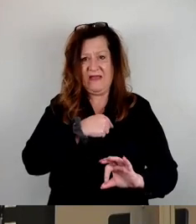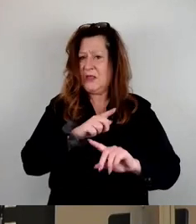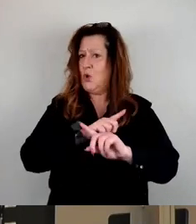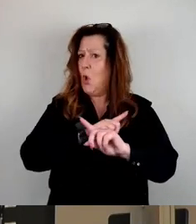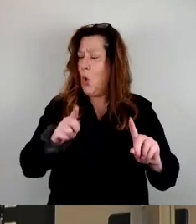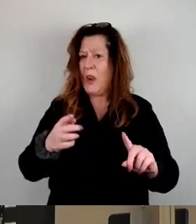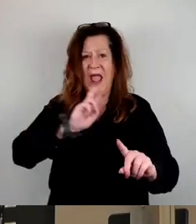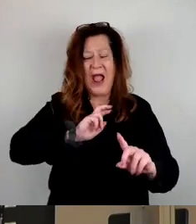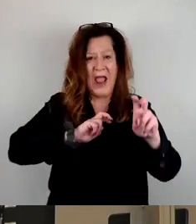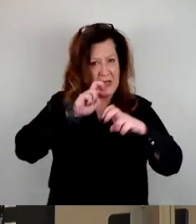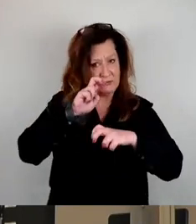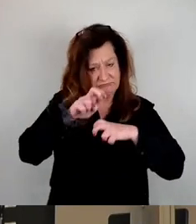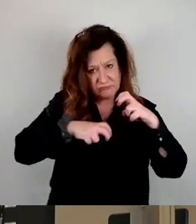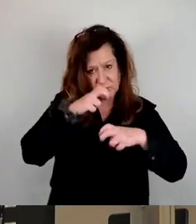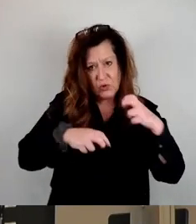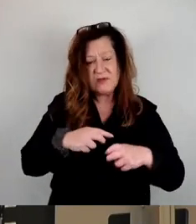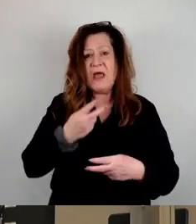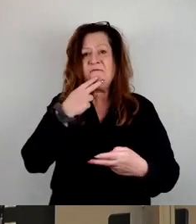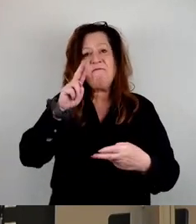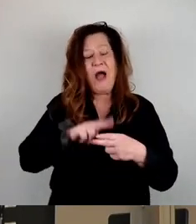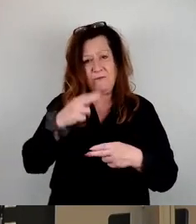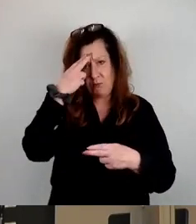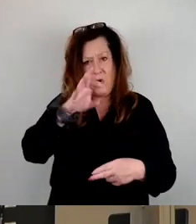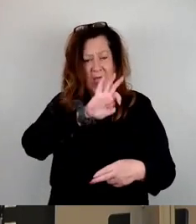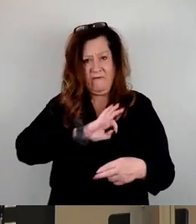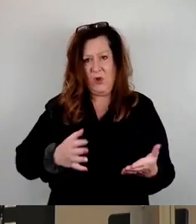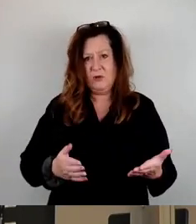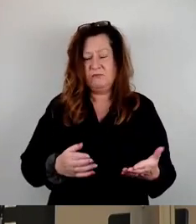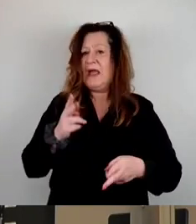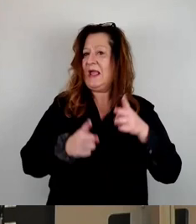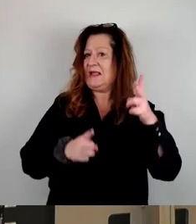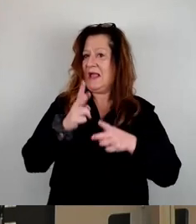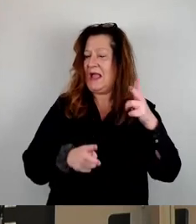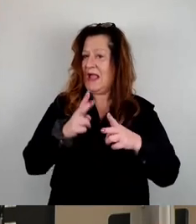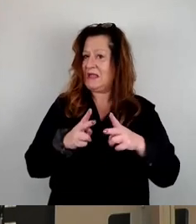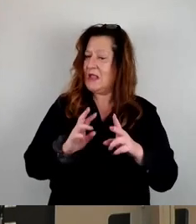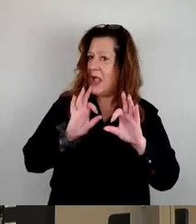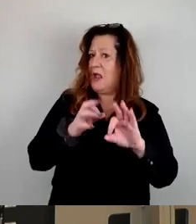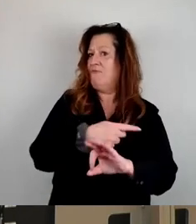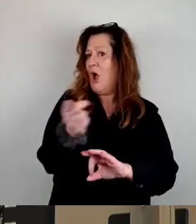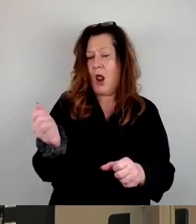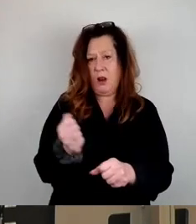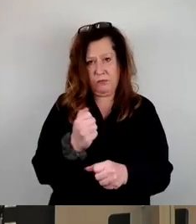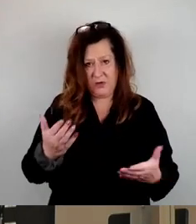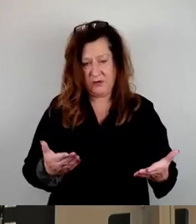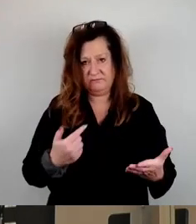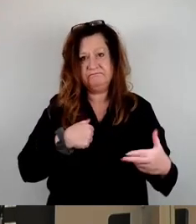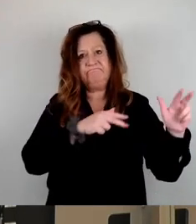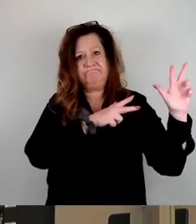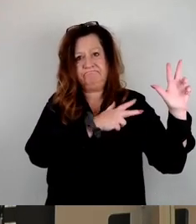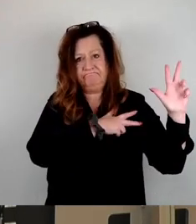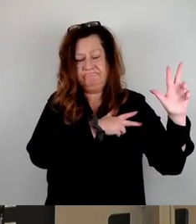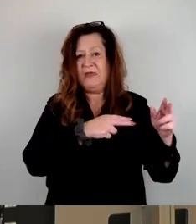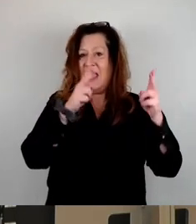verantwortungsbewusst zu erfüllen und Gerechtigkeit gegenüber allen zu üben. Außerdem gelobe ich, die Rechte der